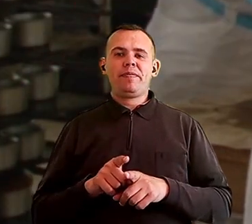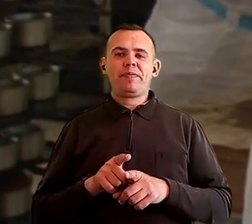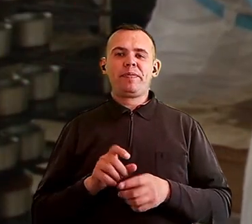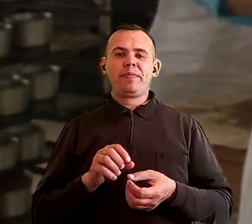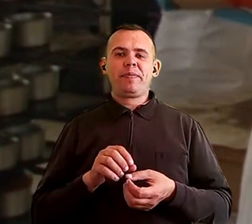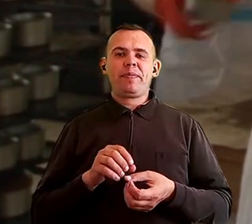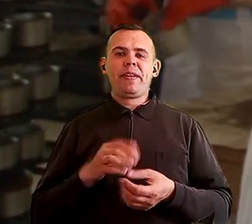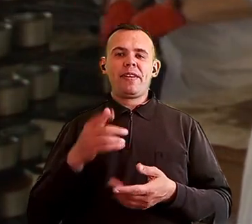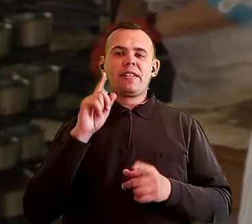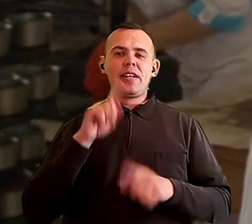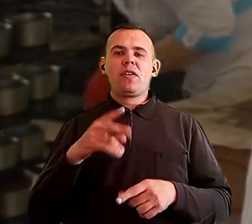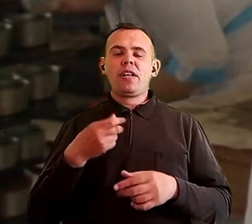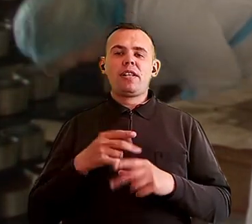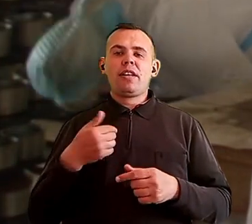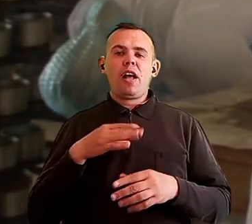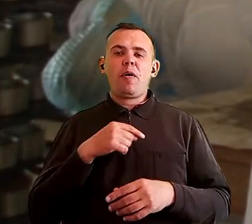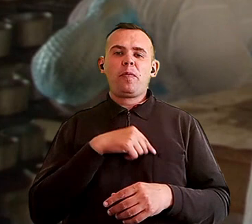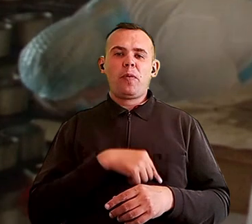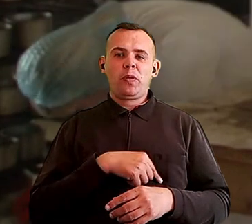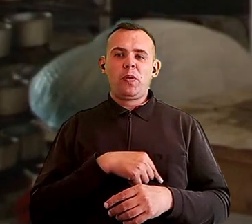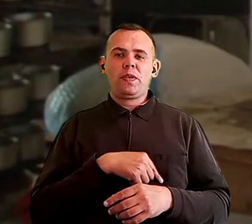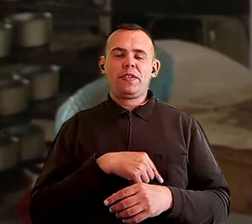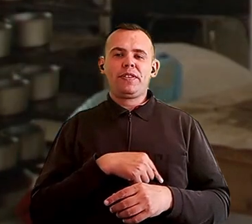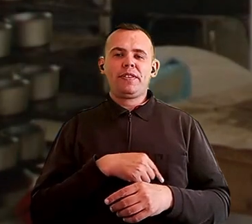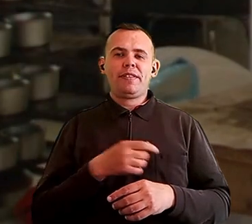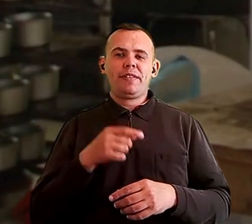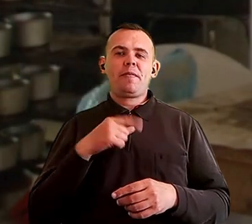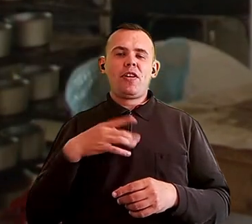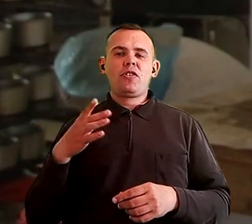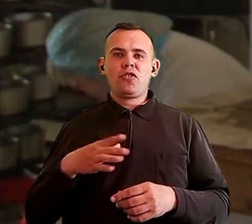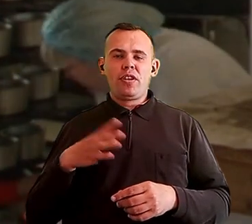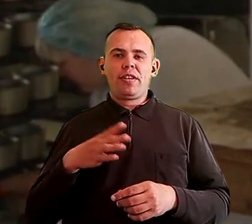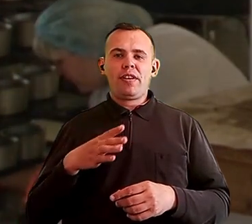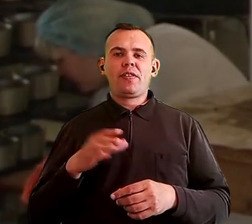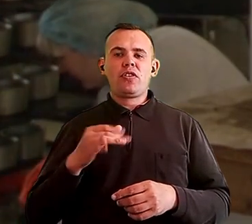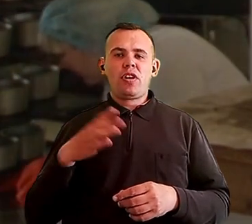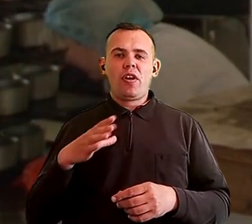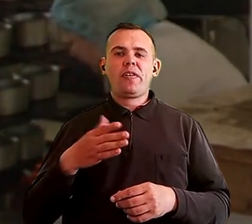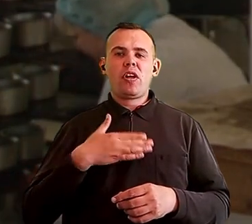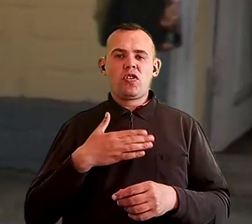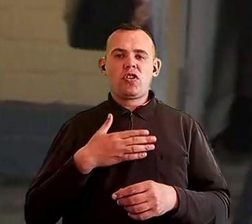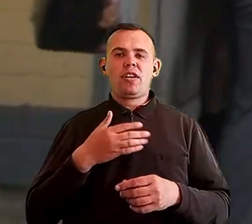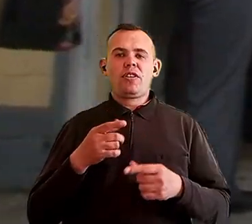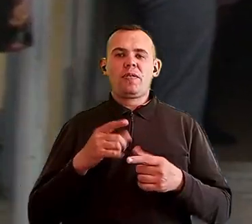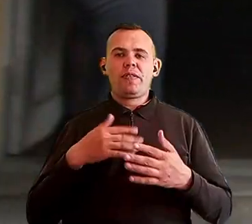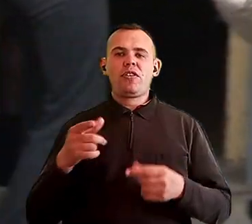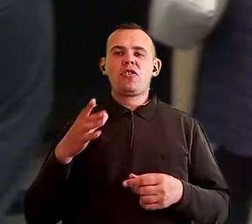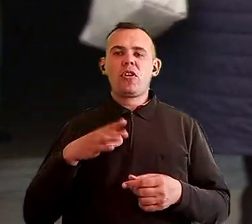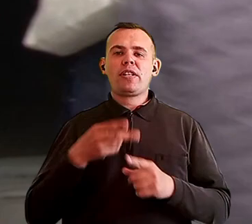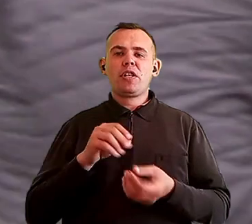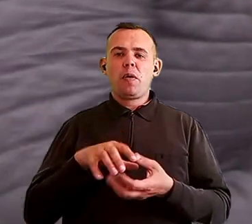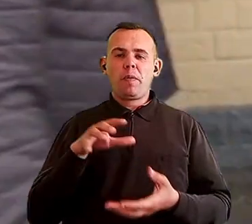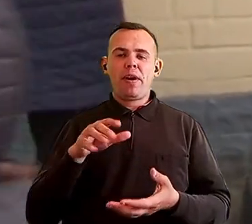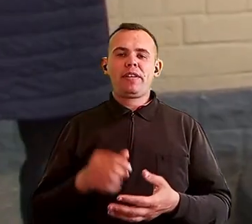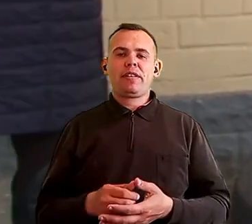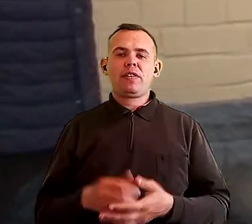це так по душі, ну вони нас чекають, вони чекають нашу підтримку, вони чекають ці паски. Нині